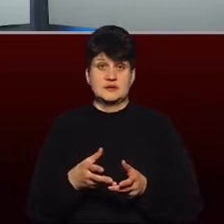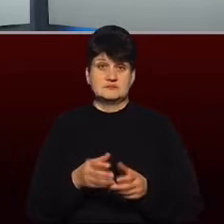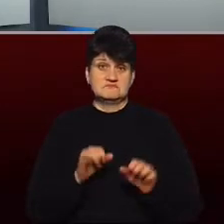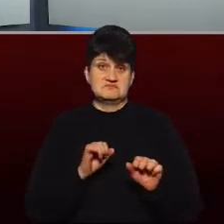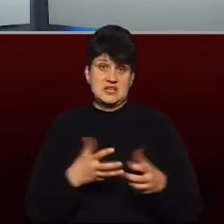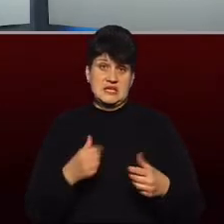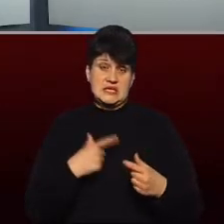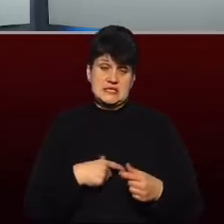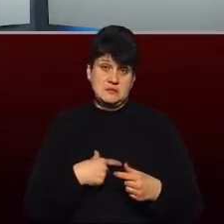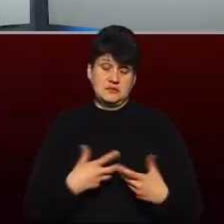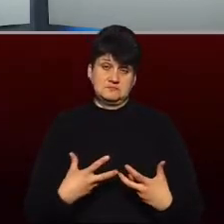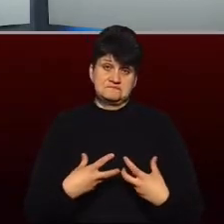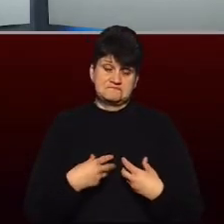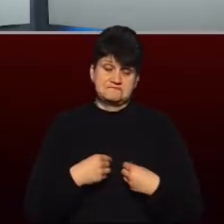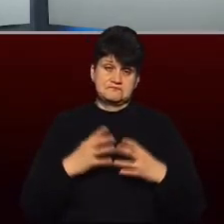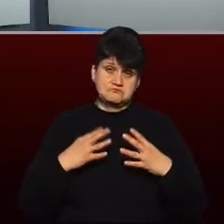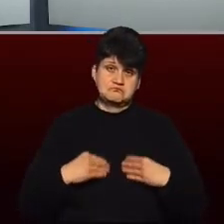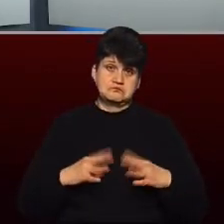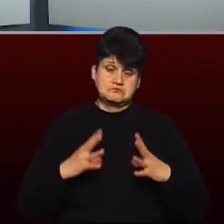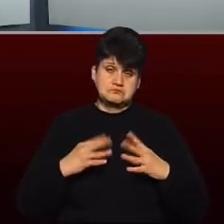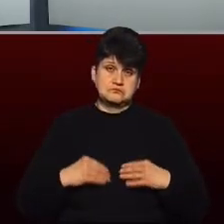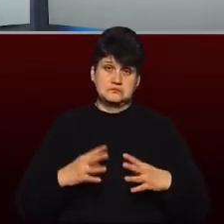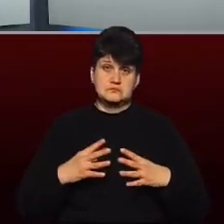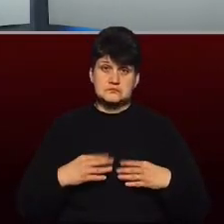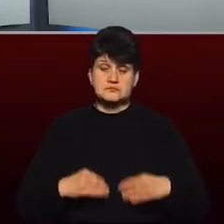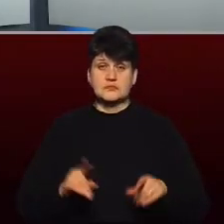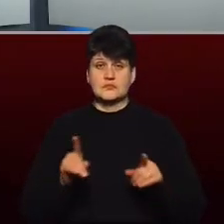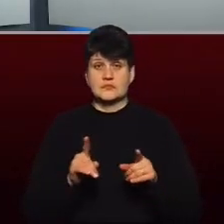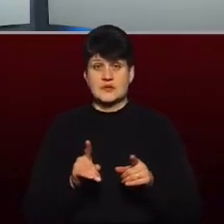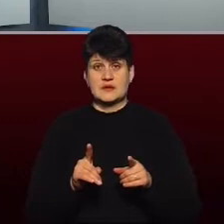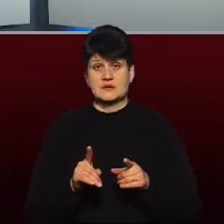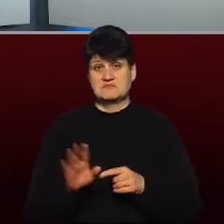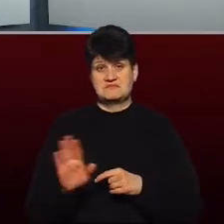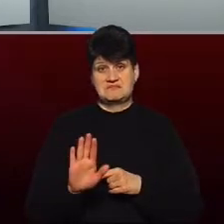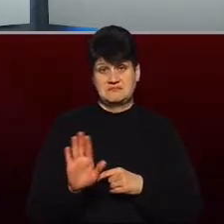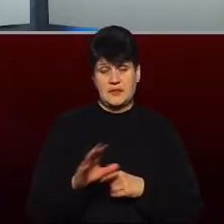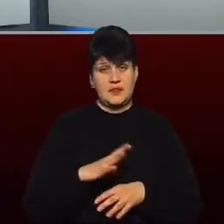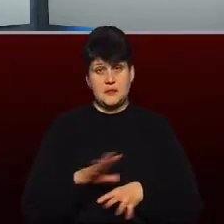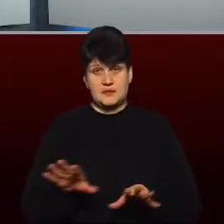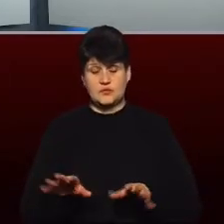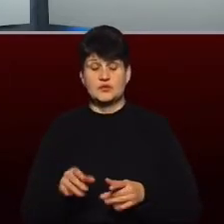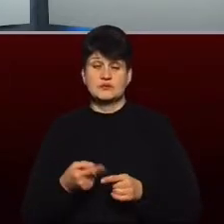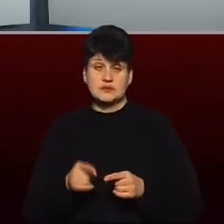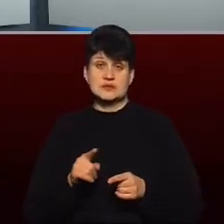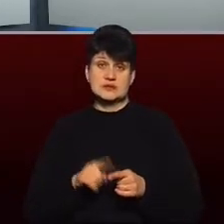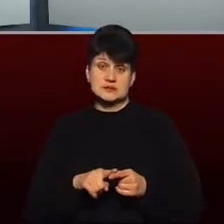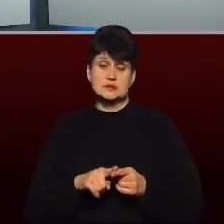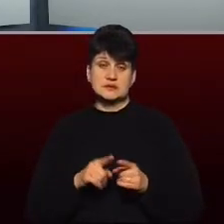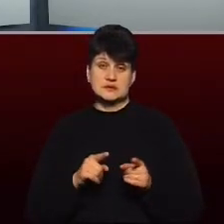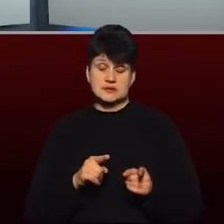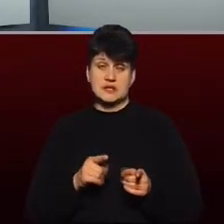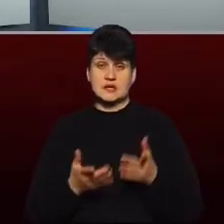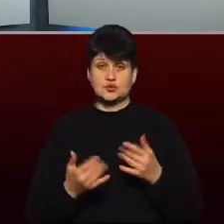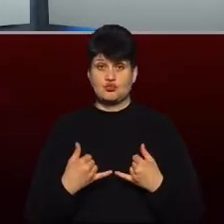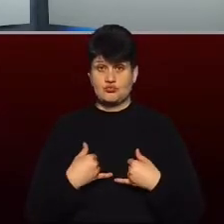переконують, такі психологічні механізми захисту, як заперечення, уникнення. І відповідно, якщо у мене